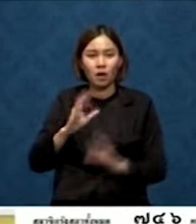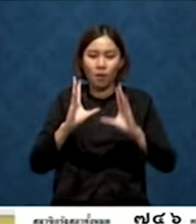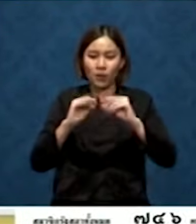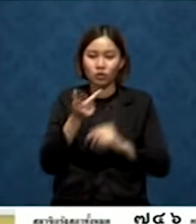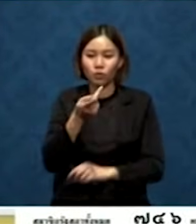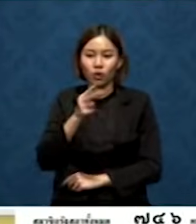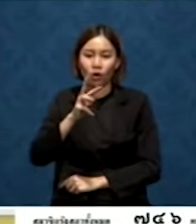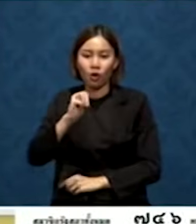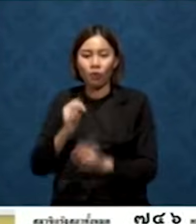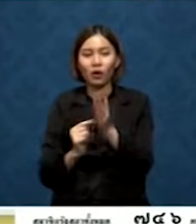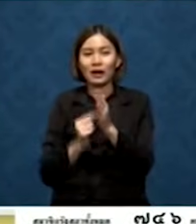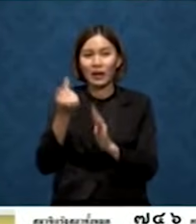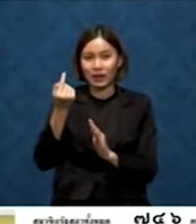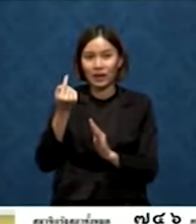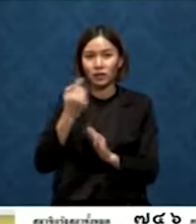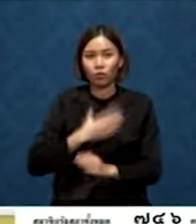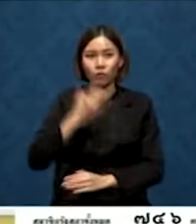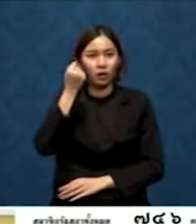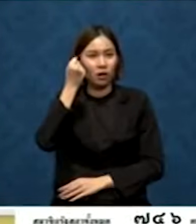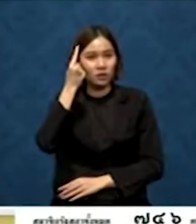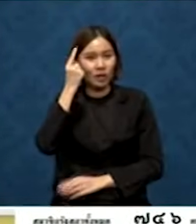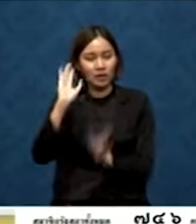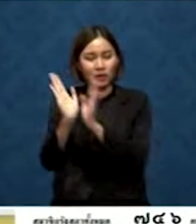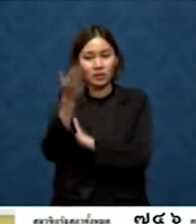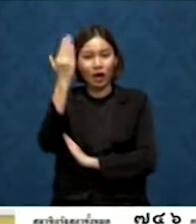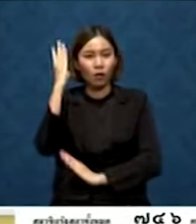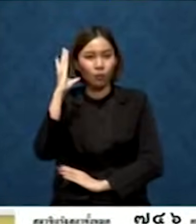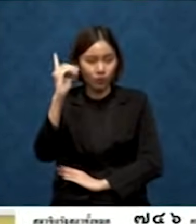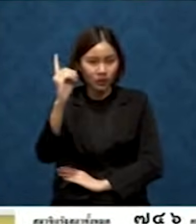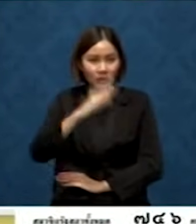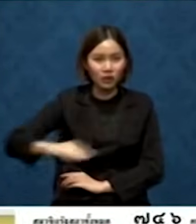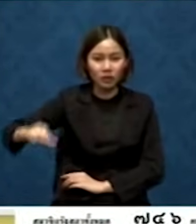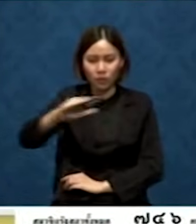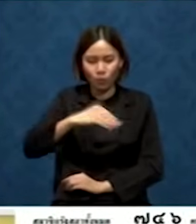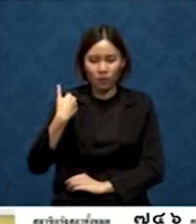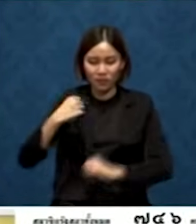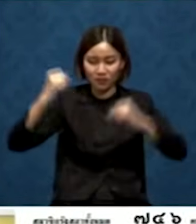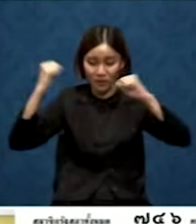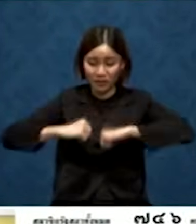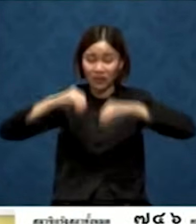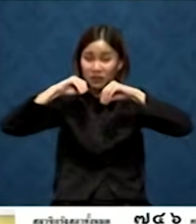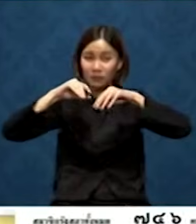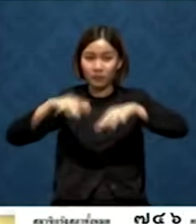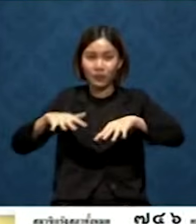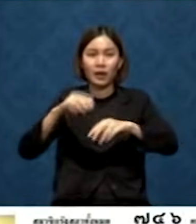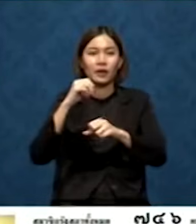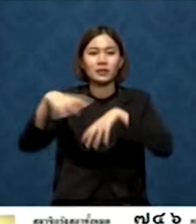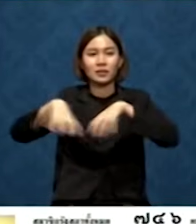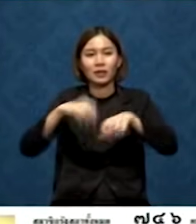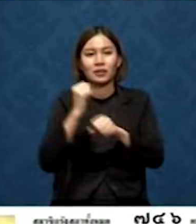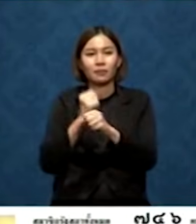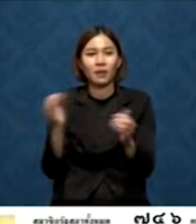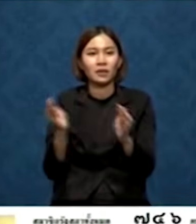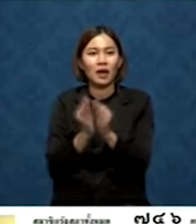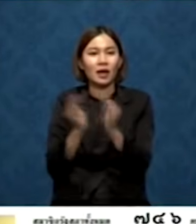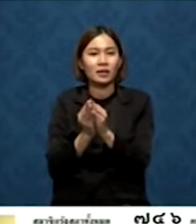ครมนัดแรกที่ผมเข้าใจว่าจะเกิดขึ้นในเช้าวันพรุ่งนี้พวกท่านจะมีมติออกมาเพื่อให้เดินหน้าในการจัดทำประชามติ